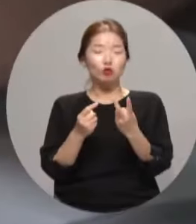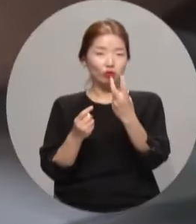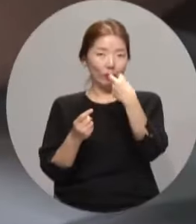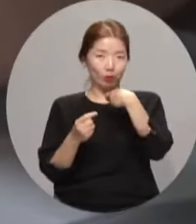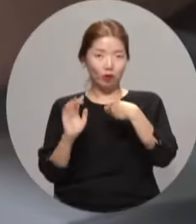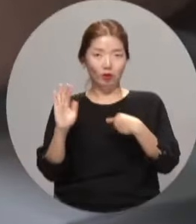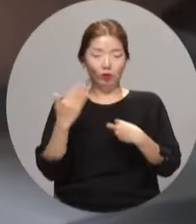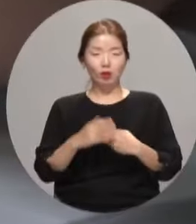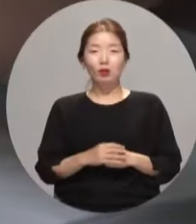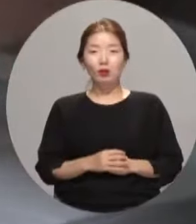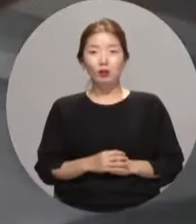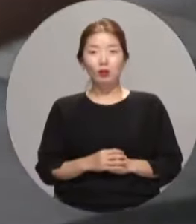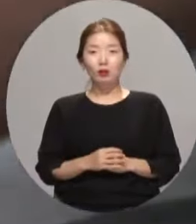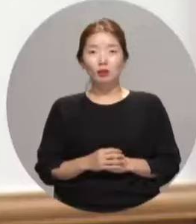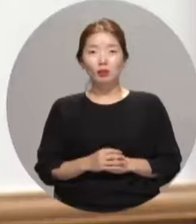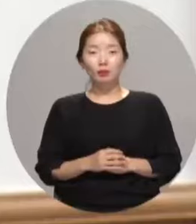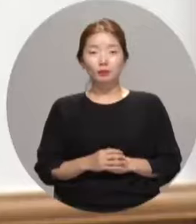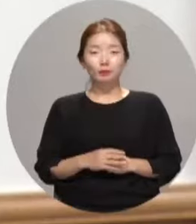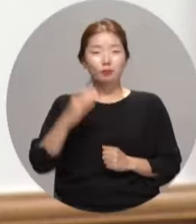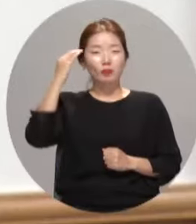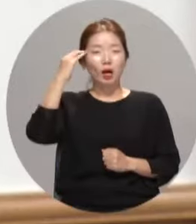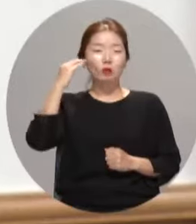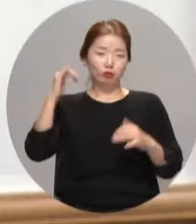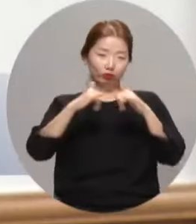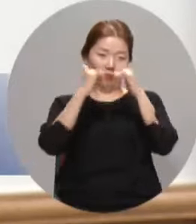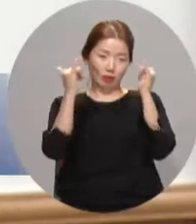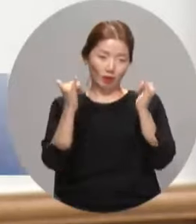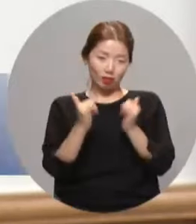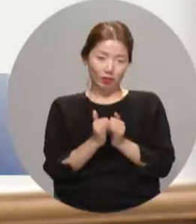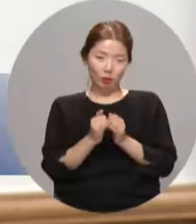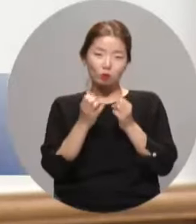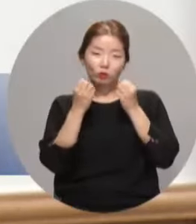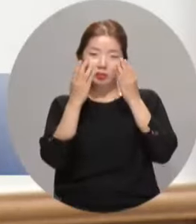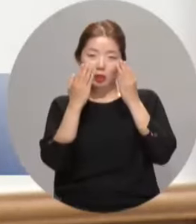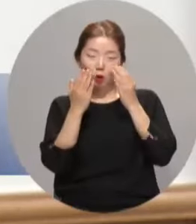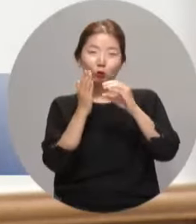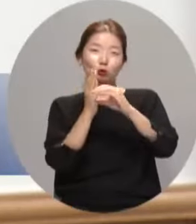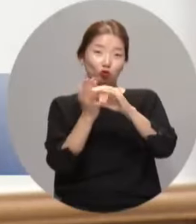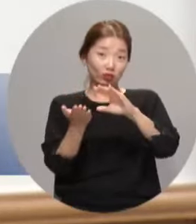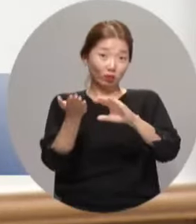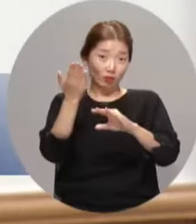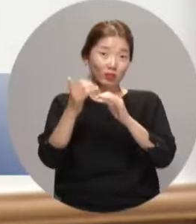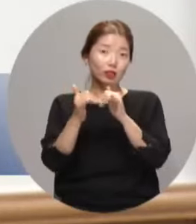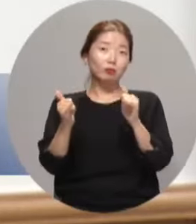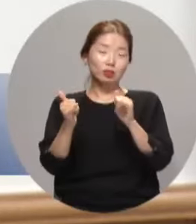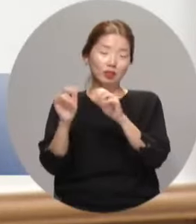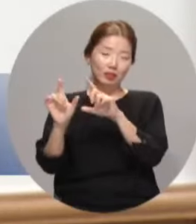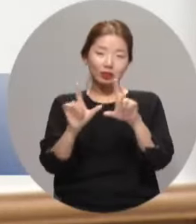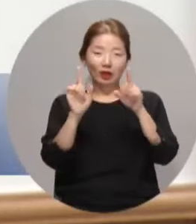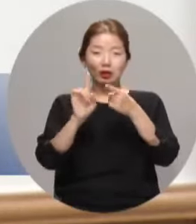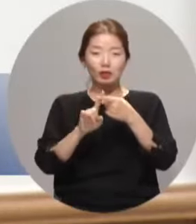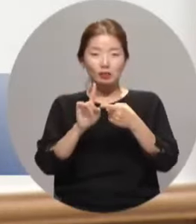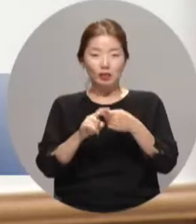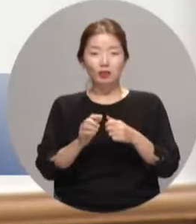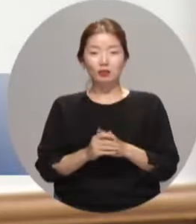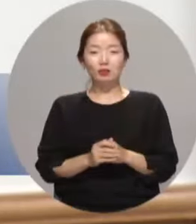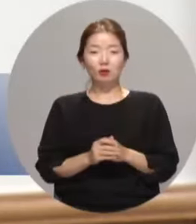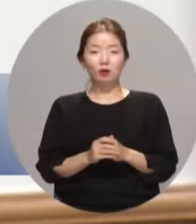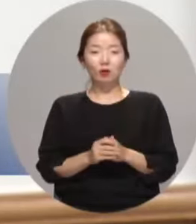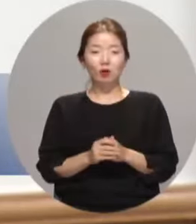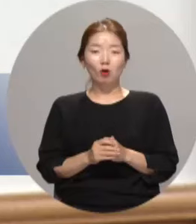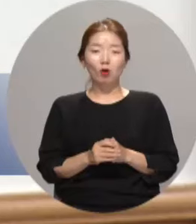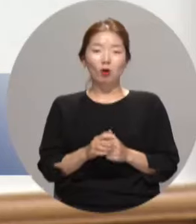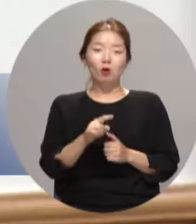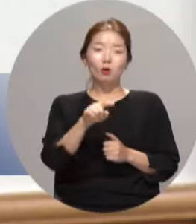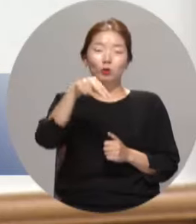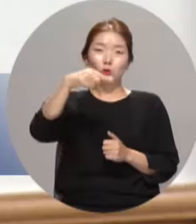평가도 받았습니다. 이제 한국 사회 안에서 새롭게 형성된 중산층의 욕망을 송도라는 공간을